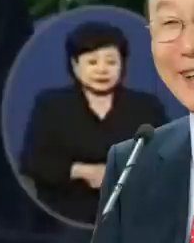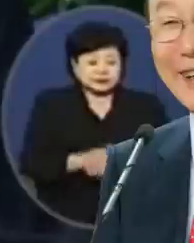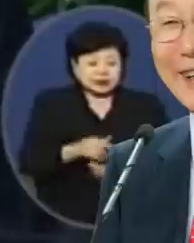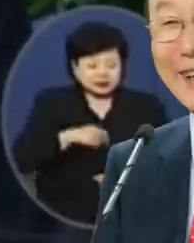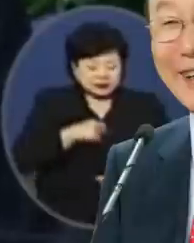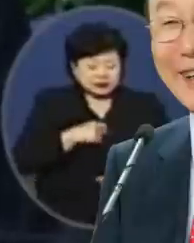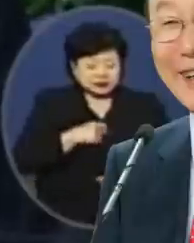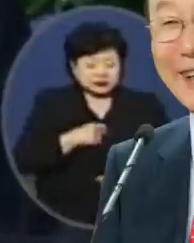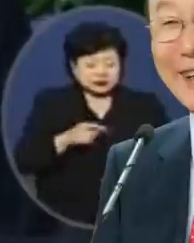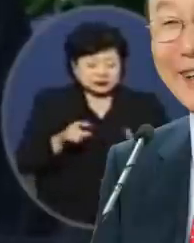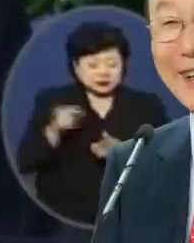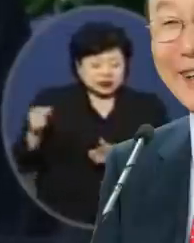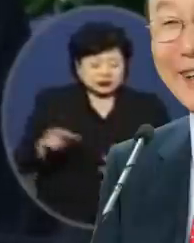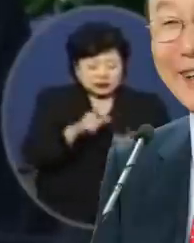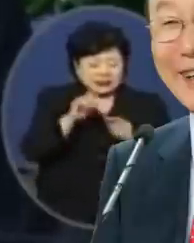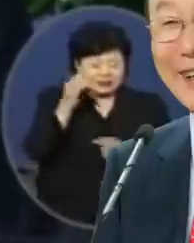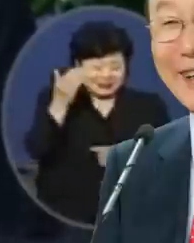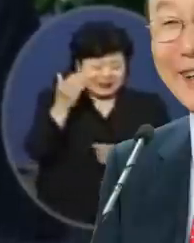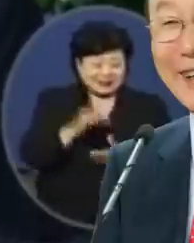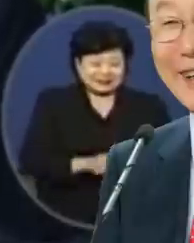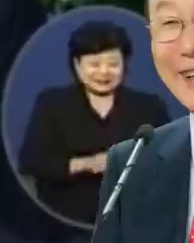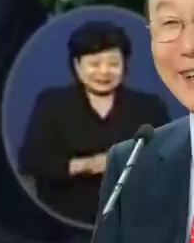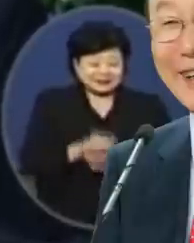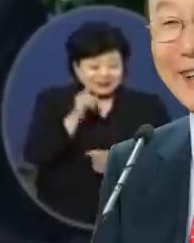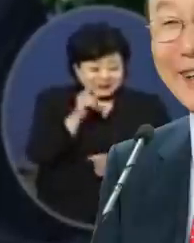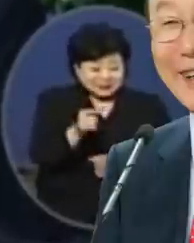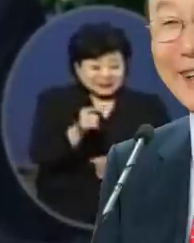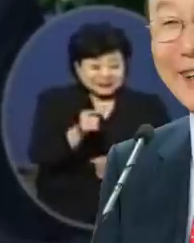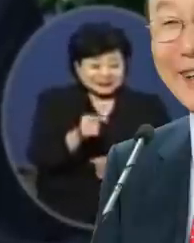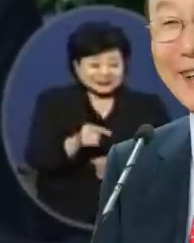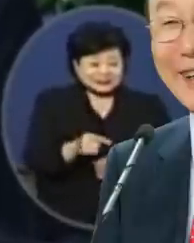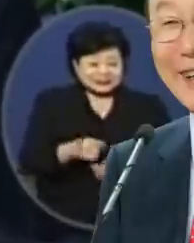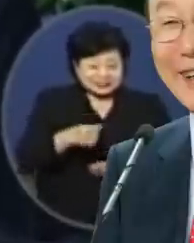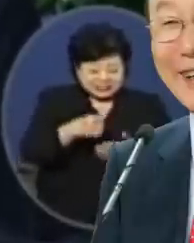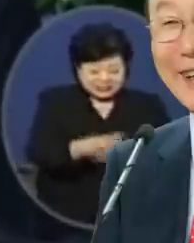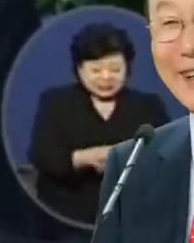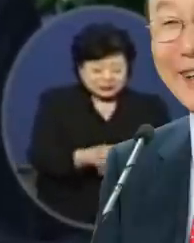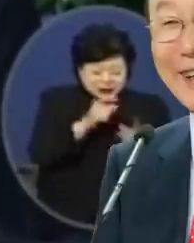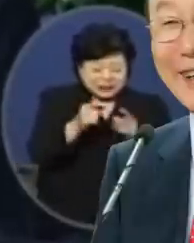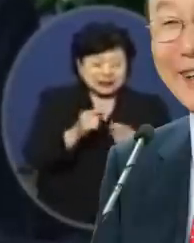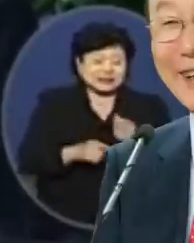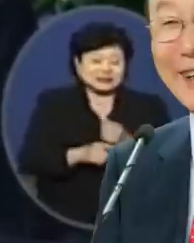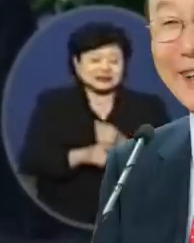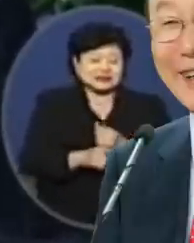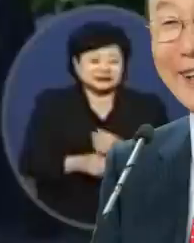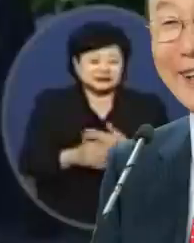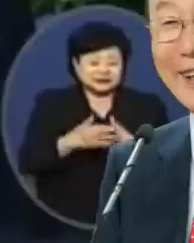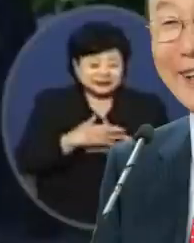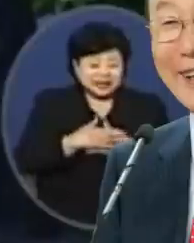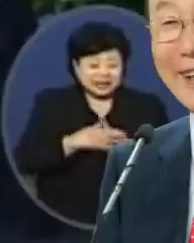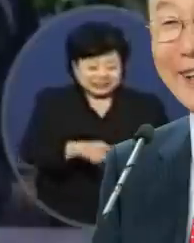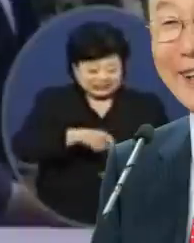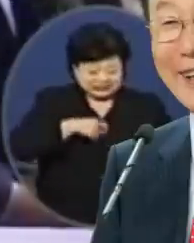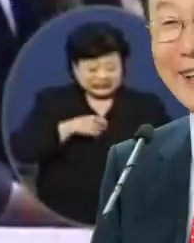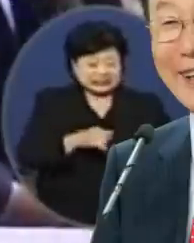나의 의인은 믿음으로 말미암아 살리라, 이것을 각오하고 살아가는 것입니다. 한번 따라 말씀하시죠. 나의